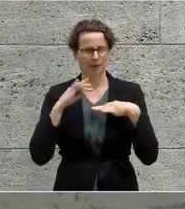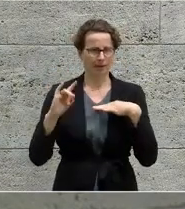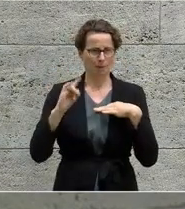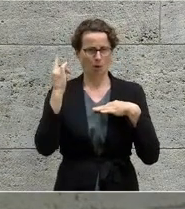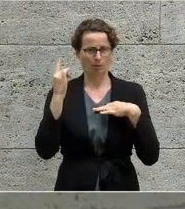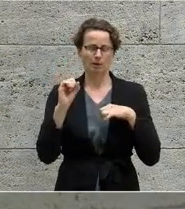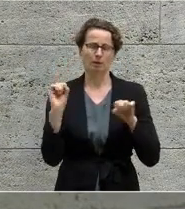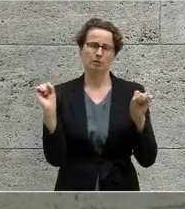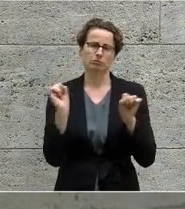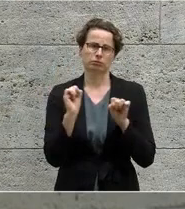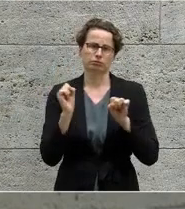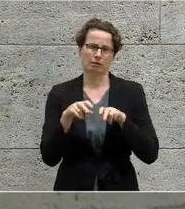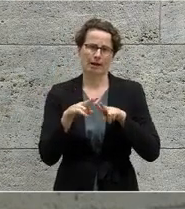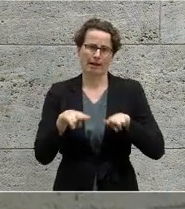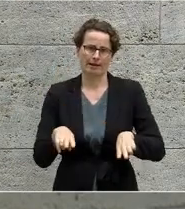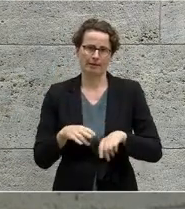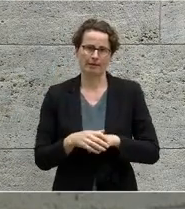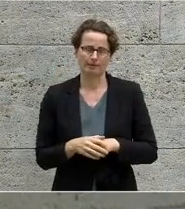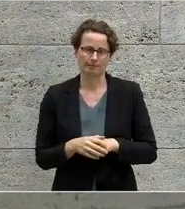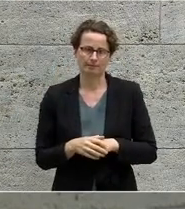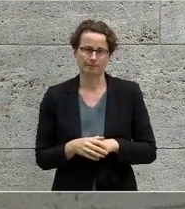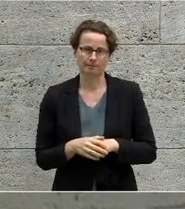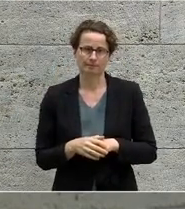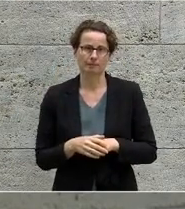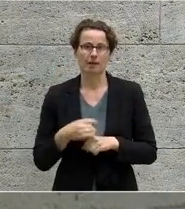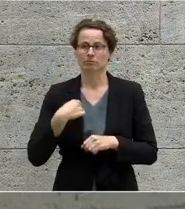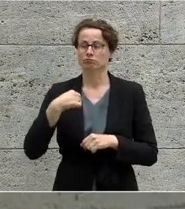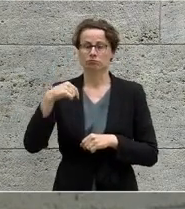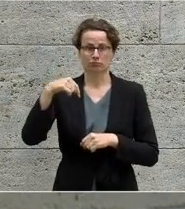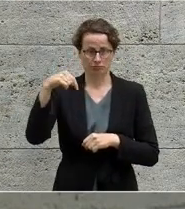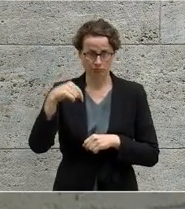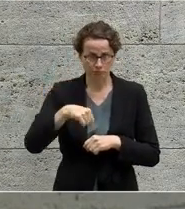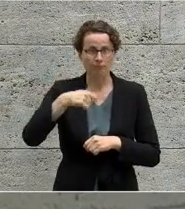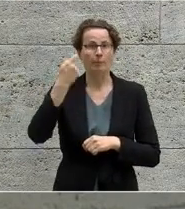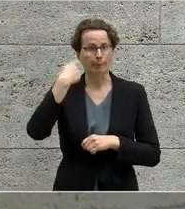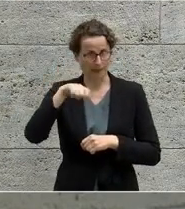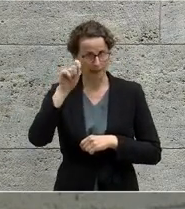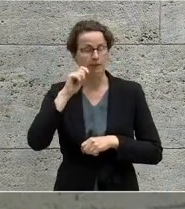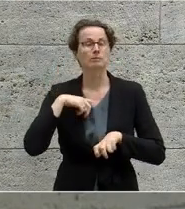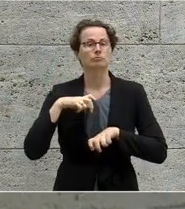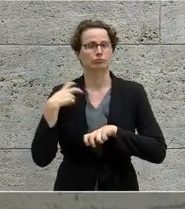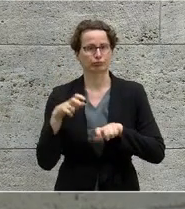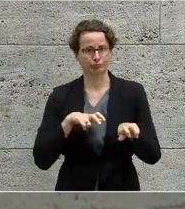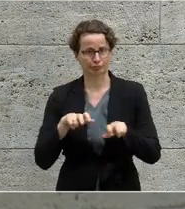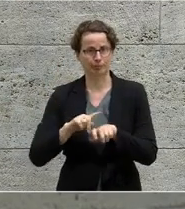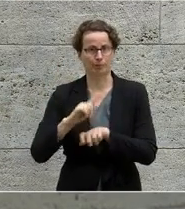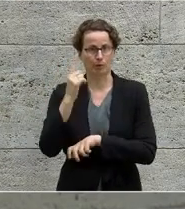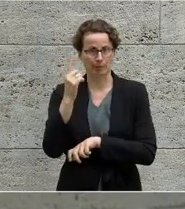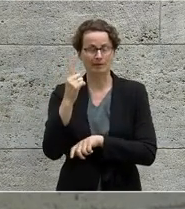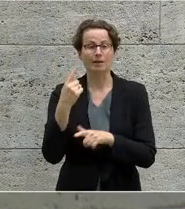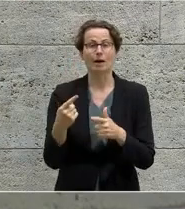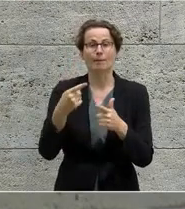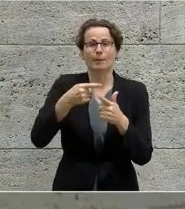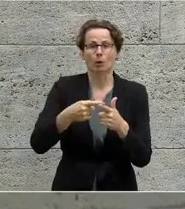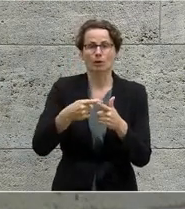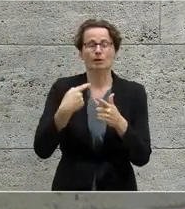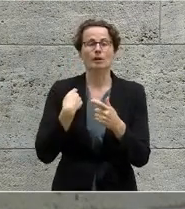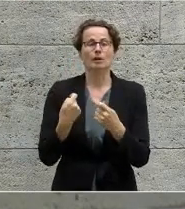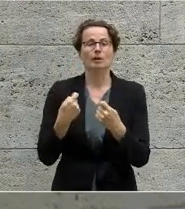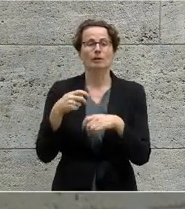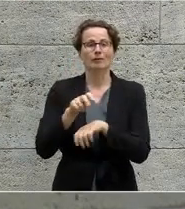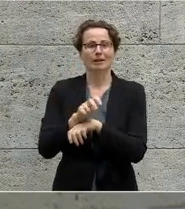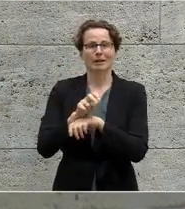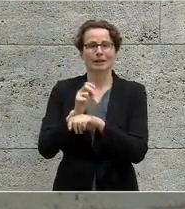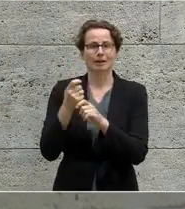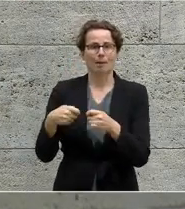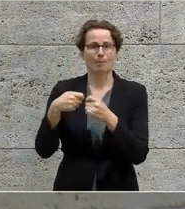Ehre, heute nicht nur als regierender Bürgermeister von Berlin, sondern auch als Vertreter des Bundesrates